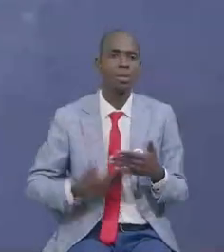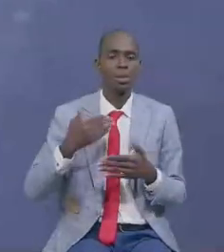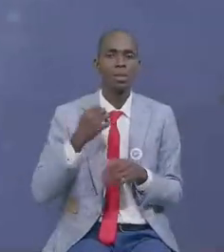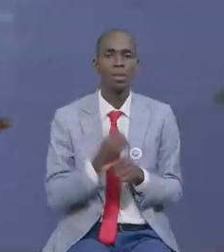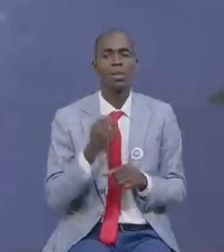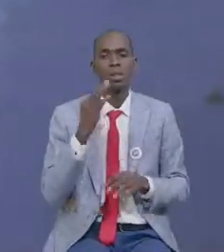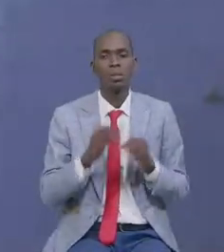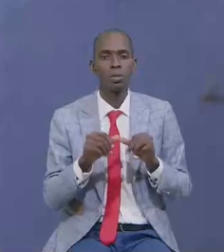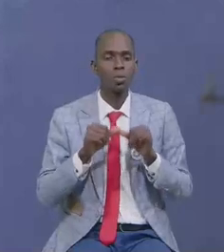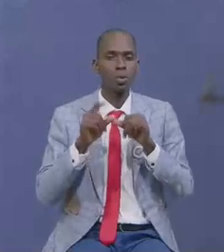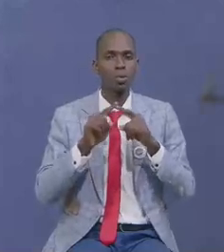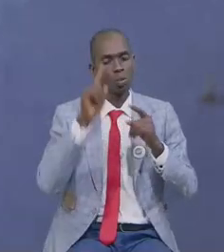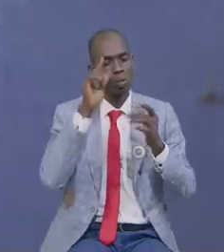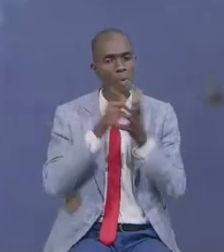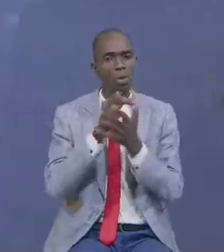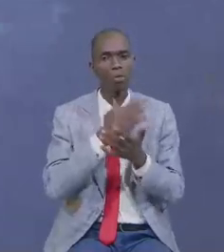continues à croire,